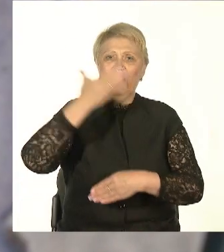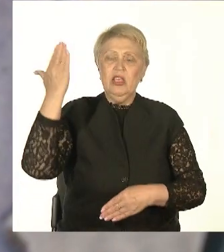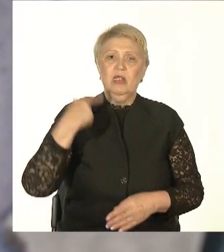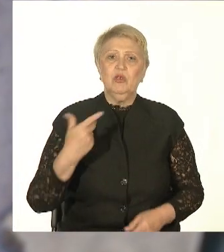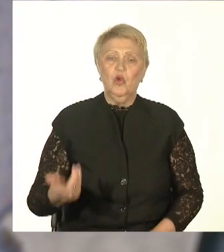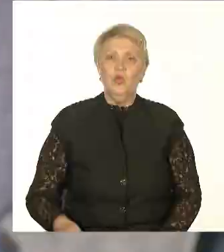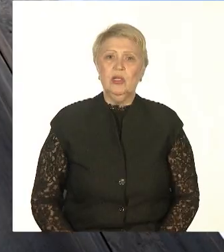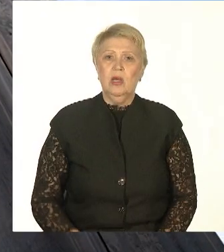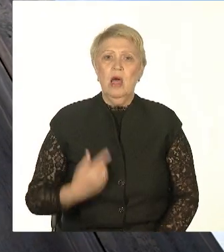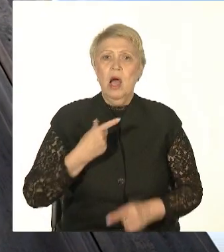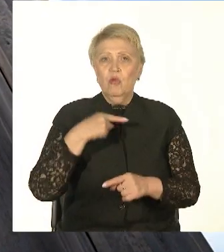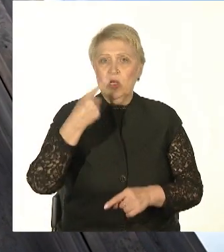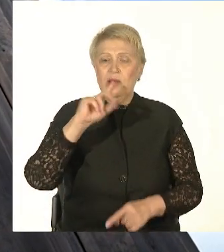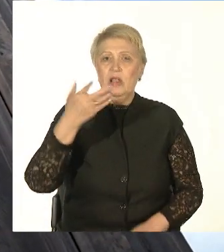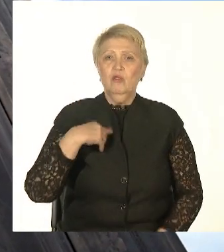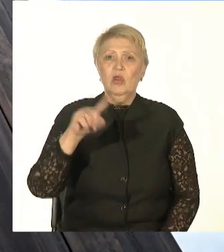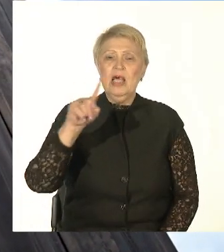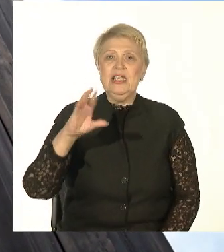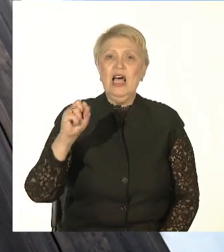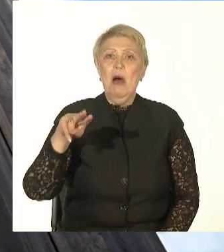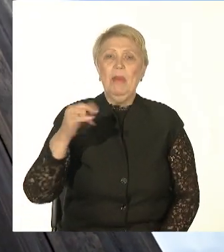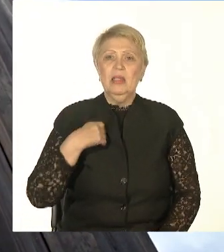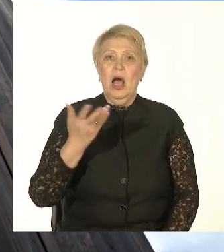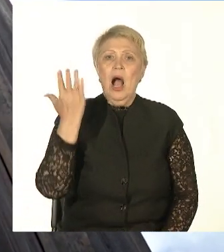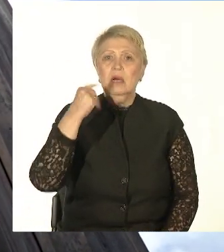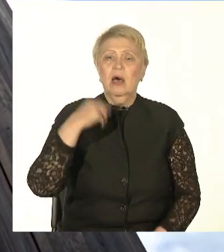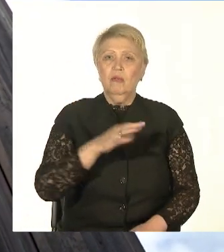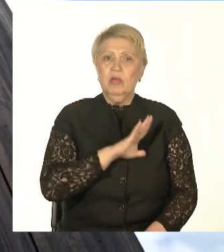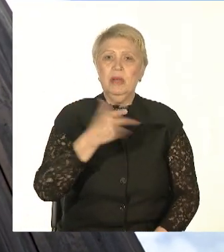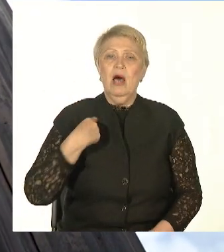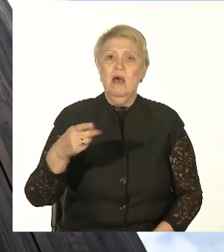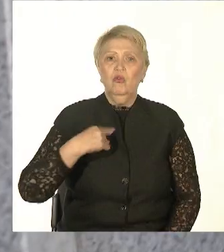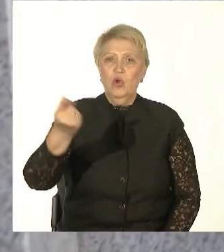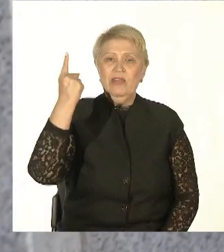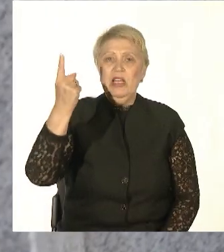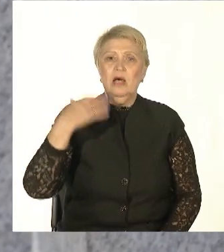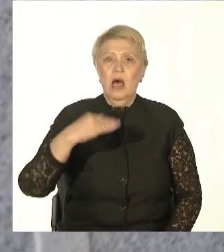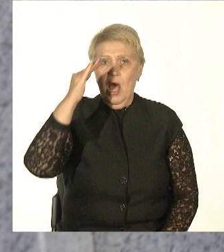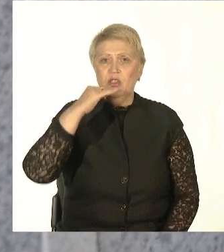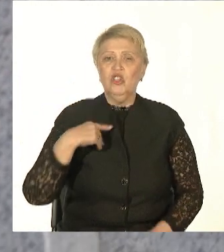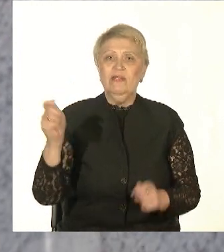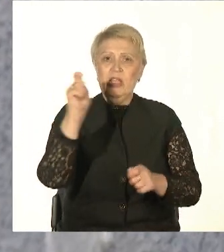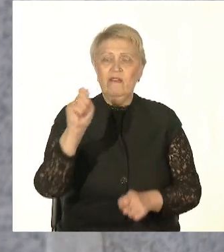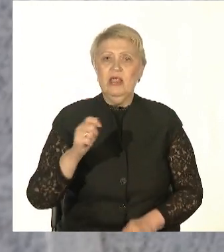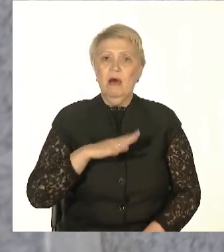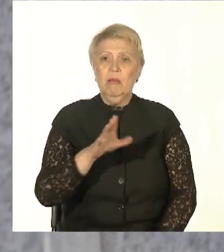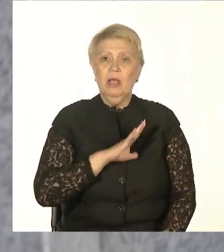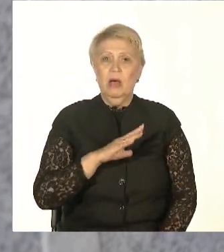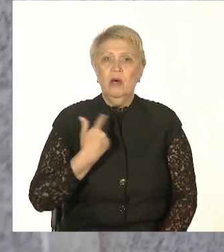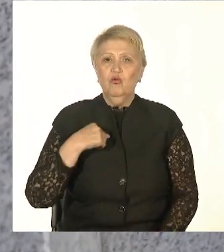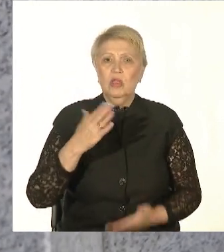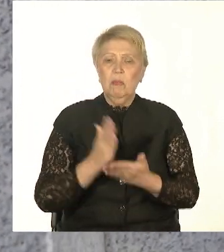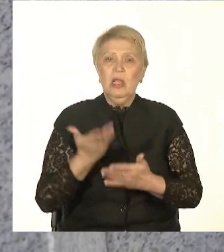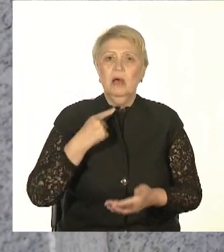о Западе, где была Великая Отечественная война, где пограничники приняли первые бои, очень тяжелая обстановка, и сложная всегда была